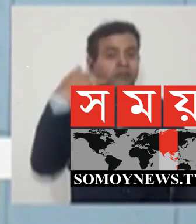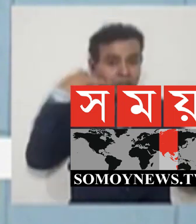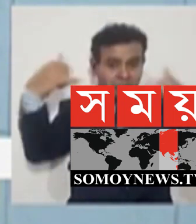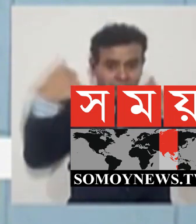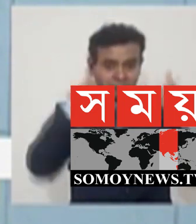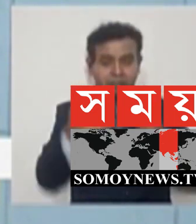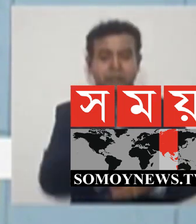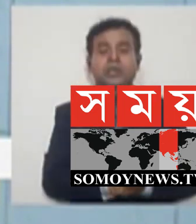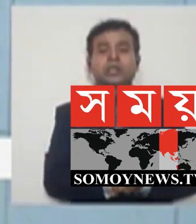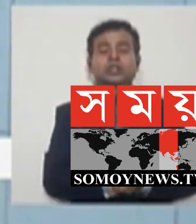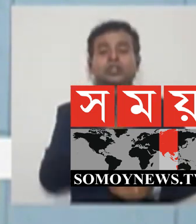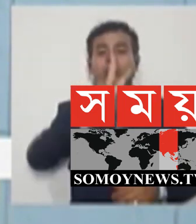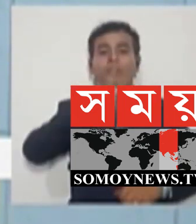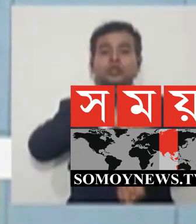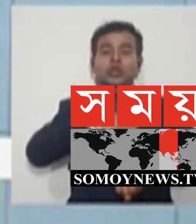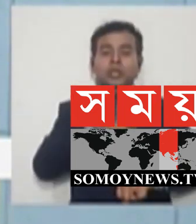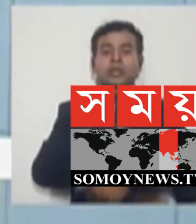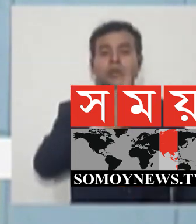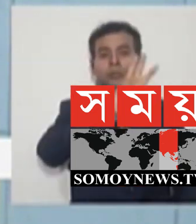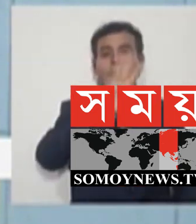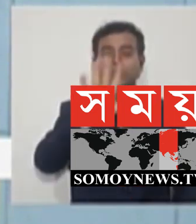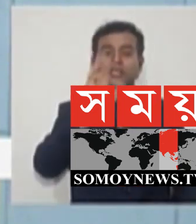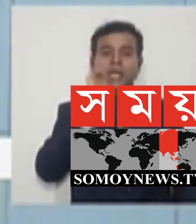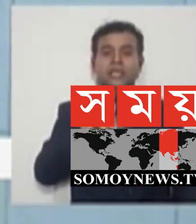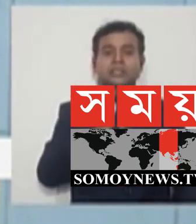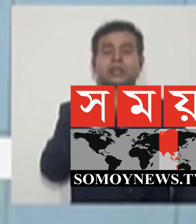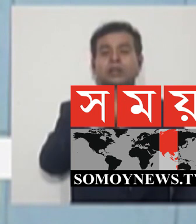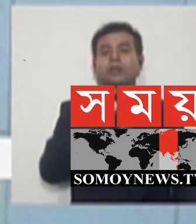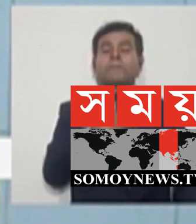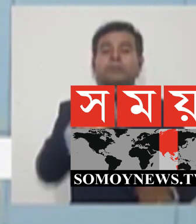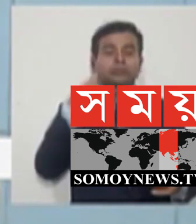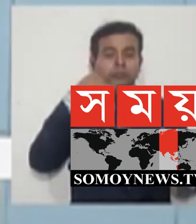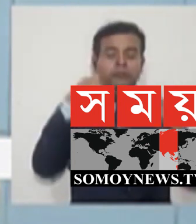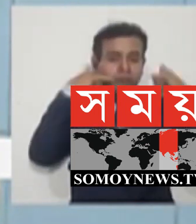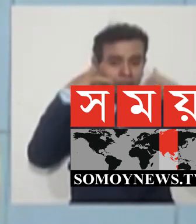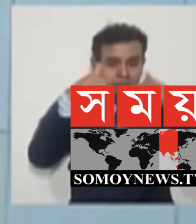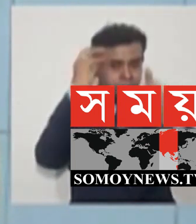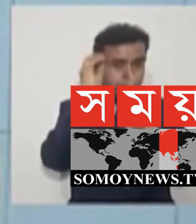24 ঘন্টায় 35,907 জনকে স্বাস্থ্য পরামর্শ দেওয়া হয়েছে এবং এ পর্যন্ত